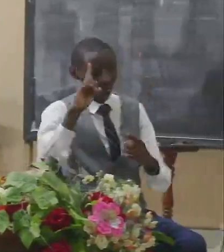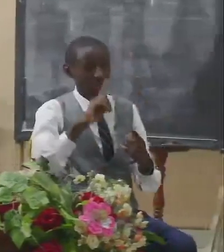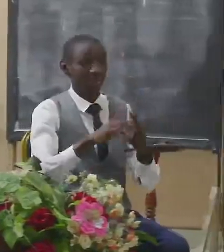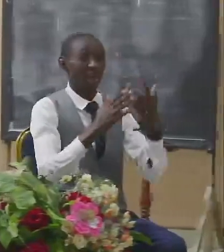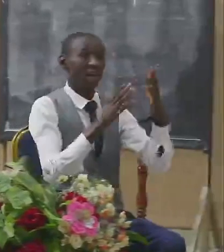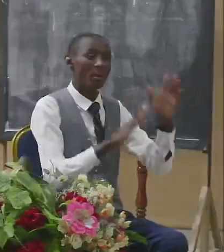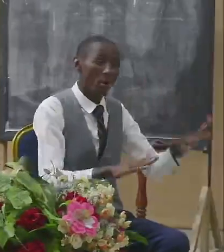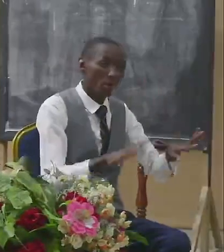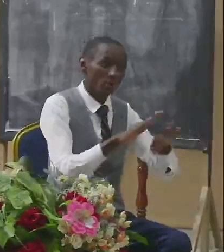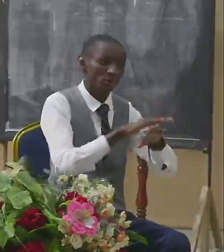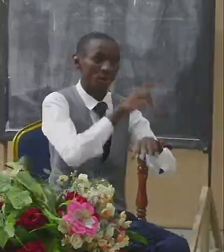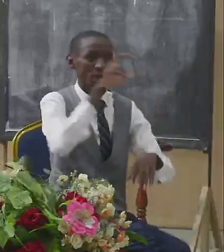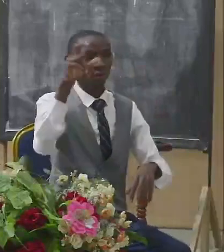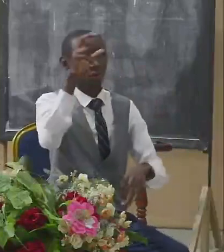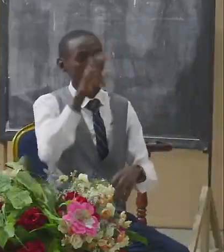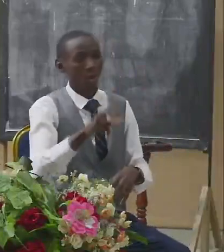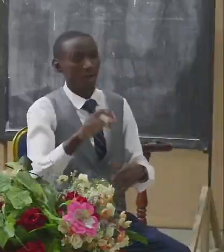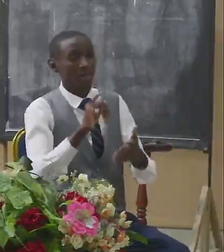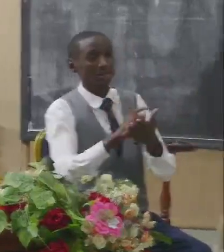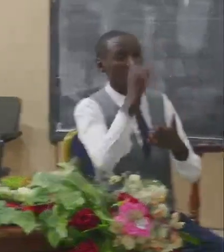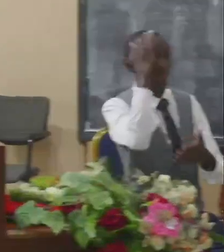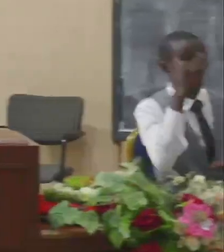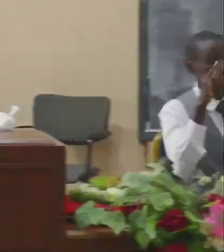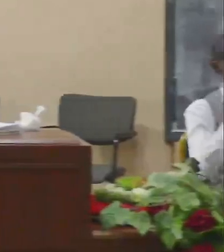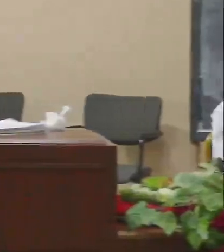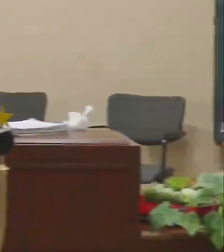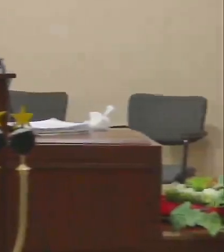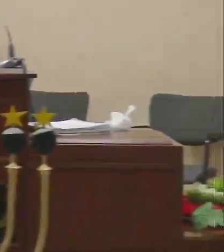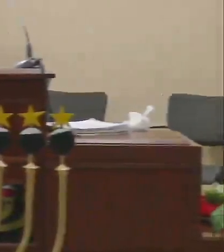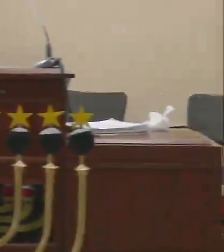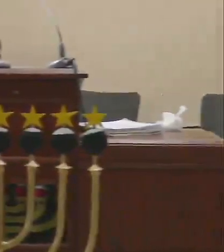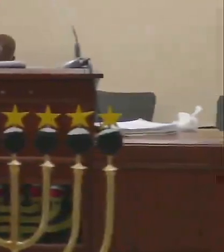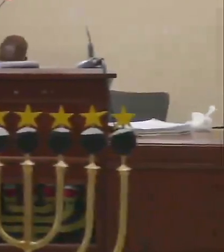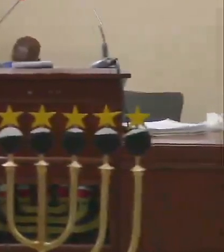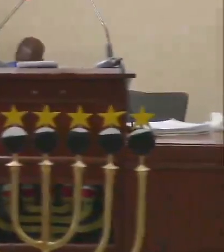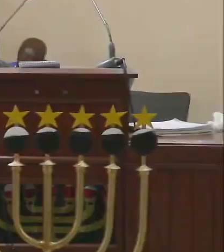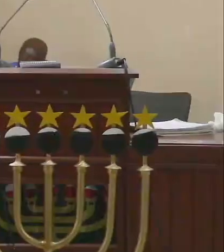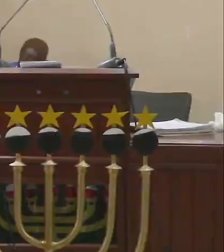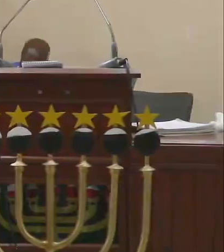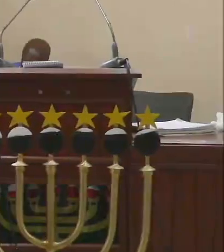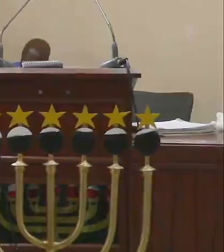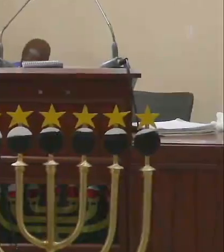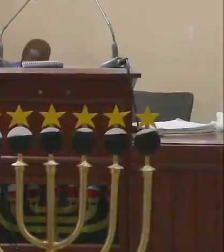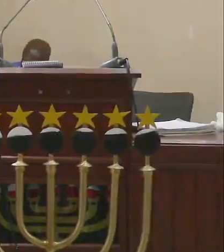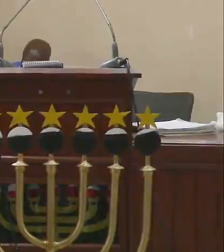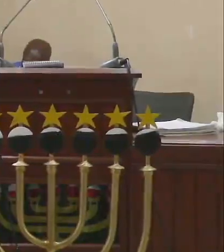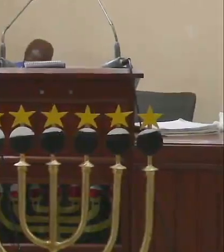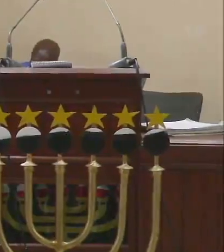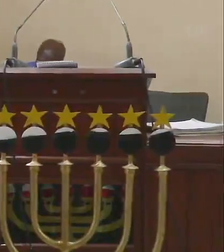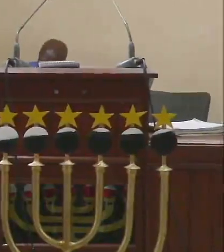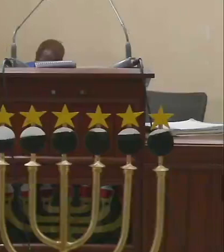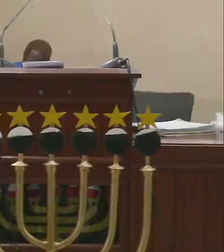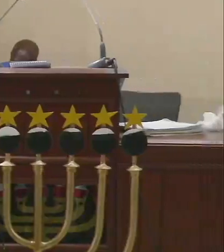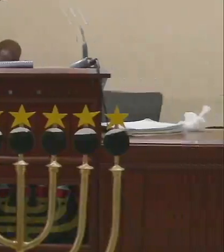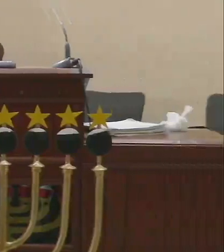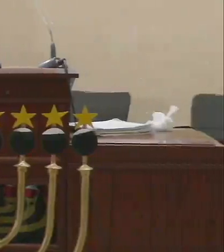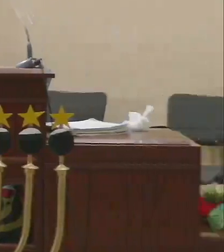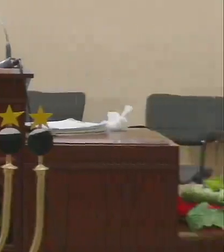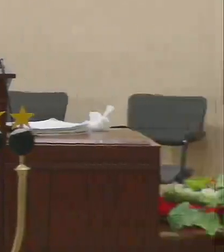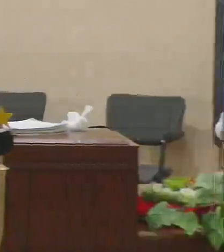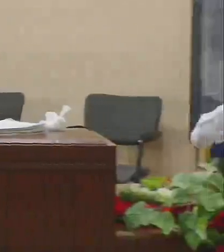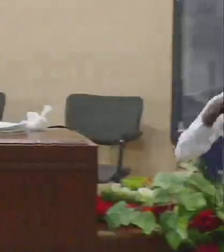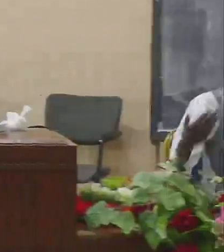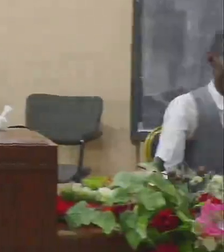croix. Mpaka mauti ya msalaba. C'est pourquoi ce jour-là. Ndio maana ile siku. C'était un jour de victoire. Ilikuwa ni siku ya ushindi. Oui.